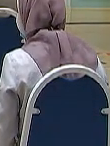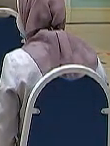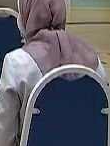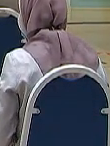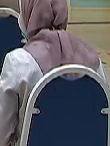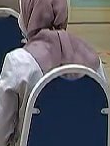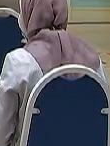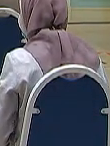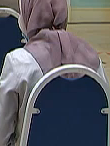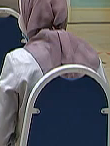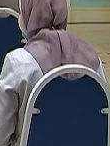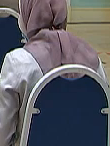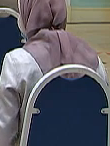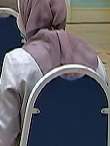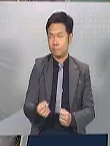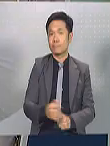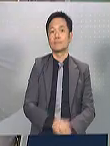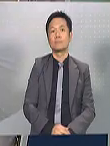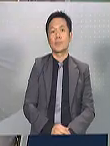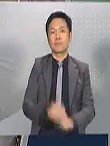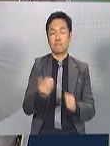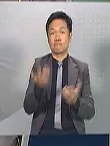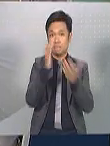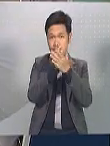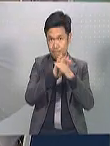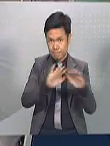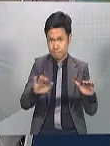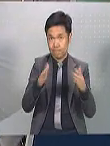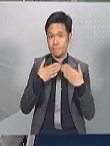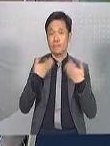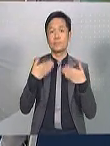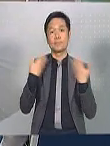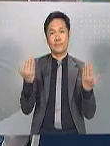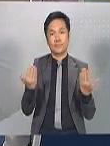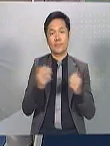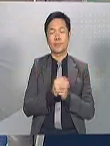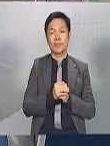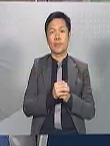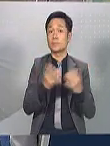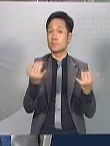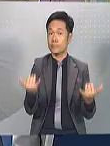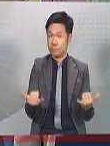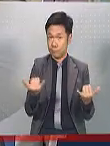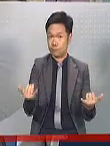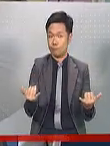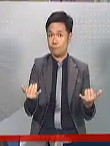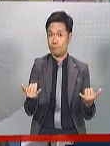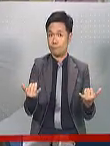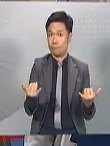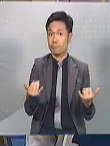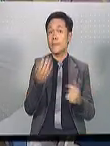assalamualaikum warahmatullahi wabarakatuh dan salam sejahtera Hai hari ini kita seperti biasa